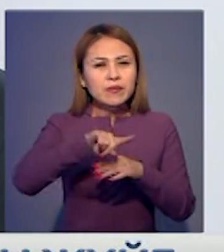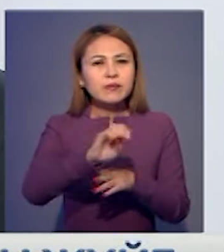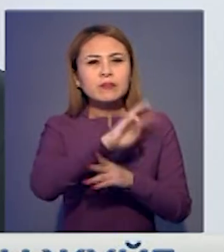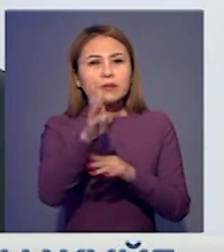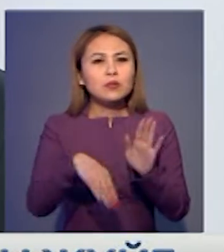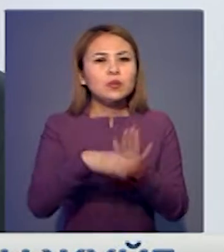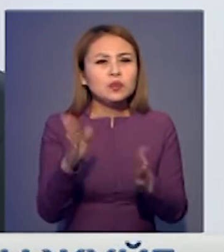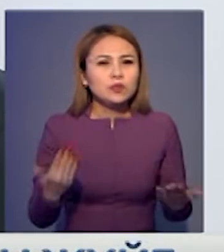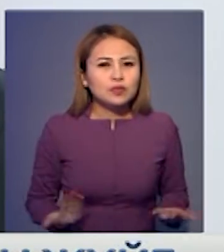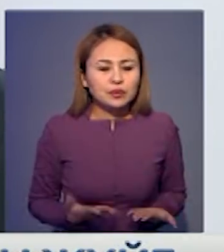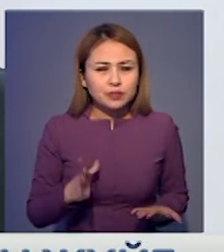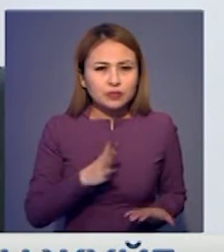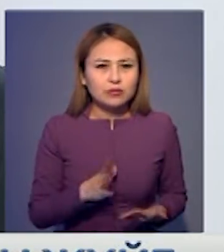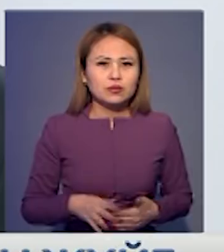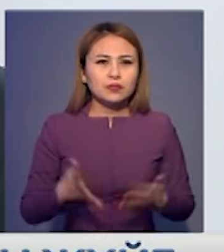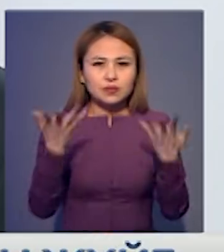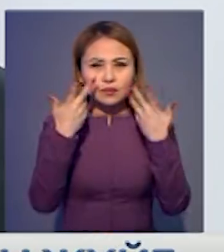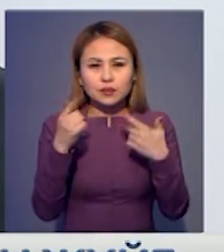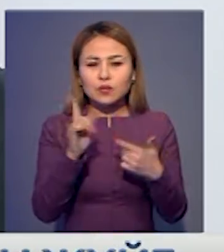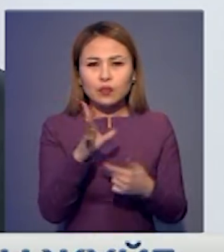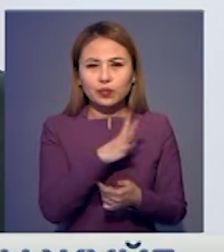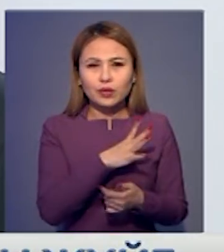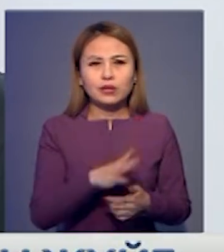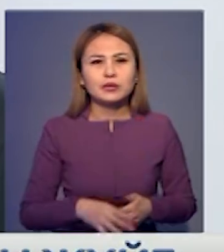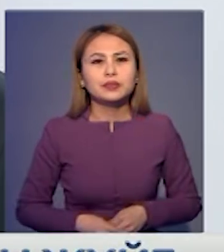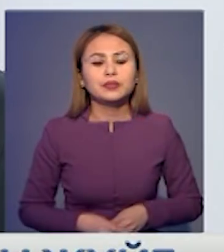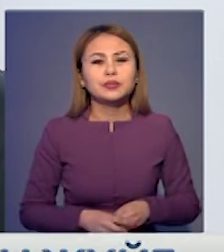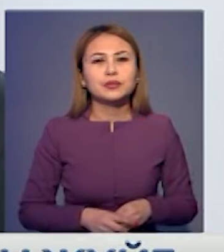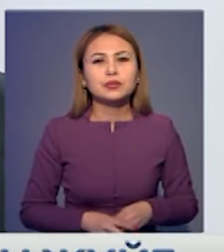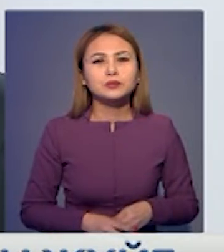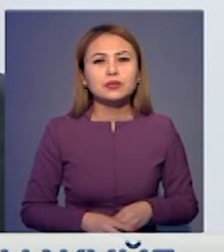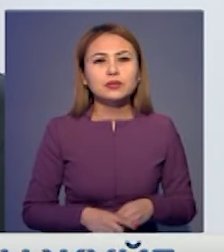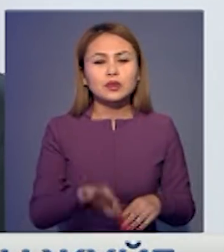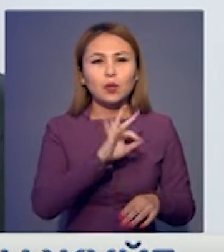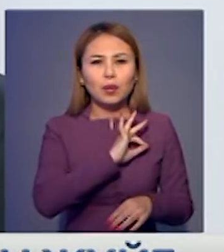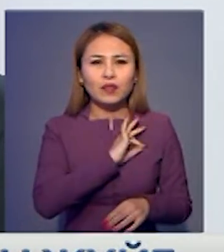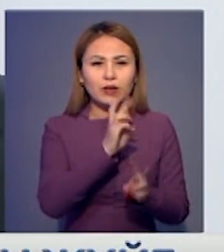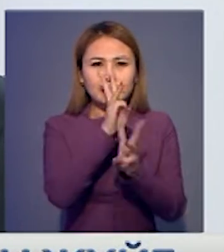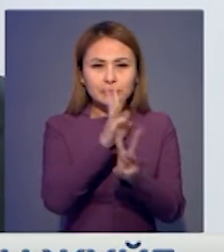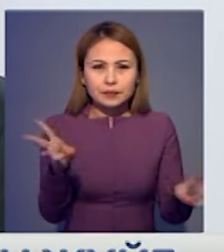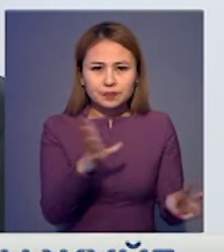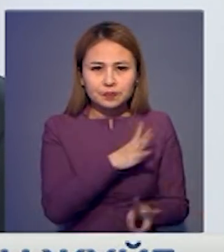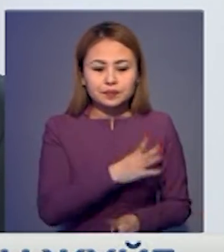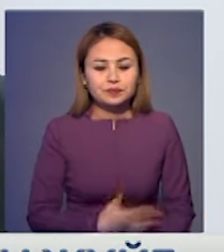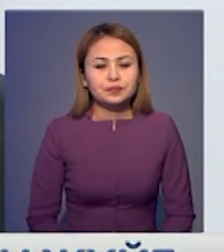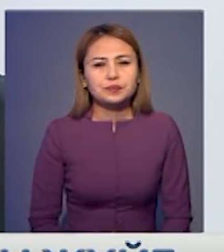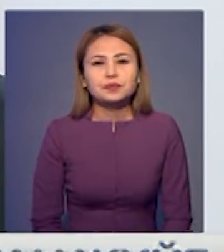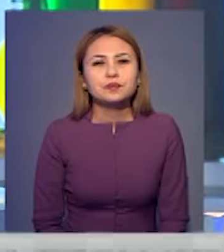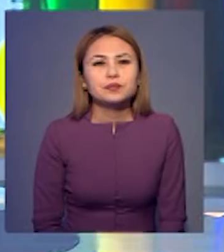үшін, жол серіктердің төлем ақысын көтеру үшін және осындай басқа барлық нелерге жұмсаймыз.